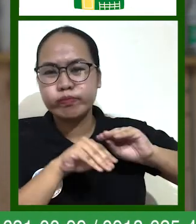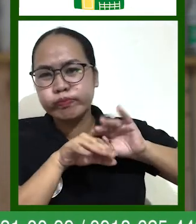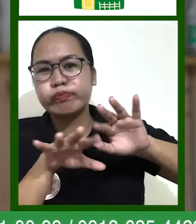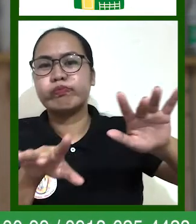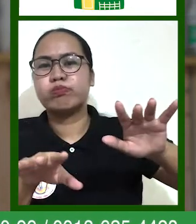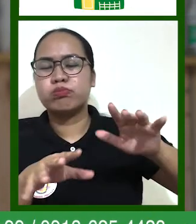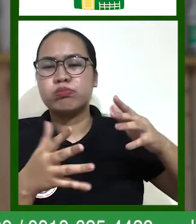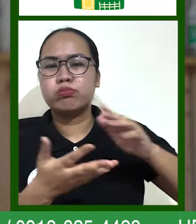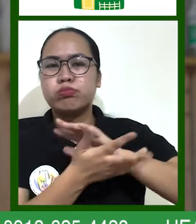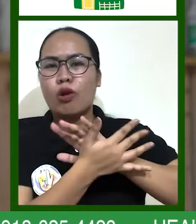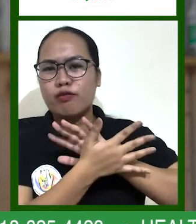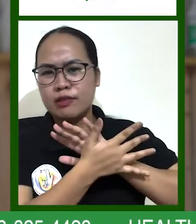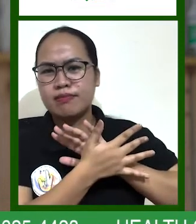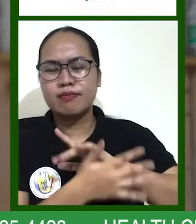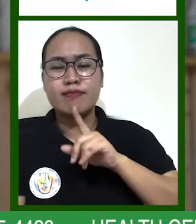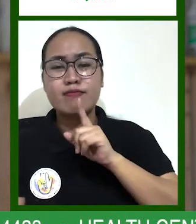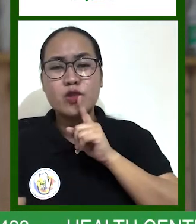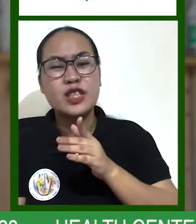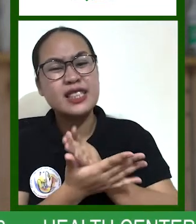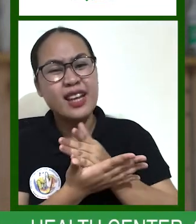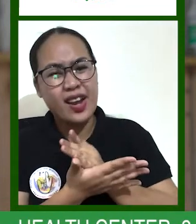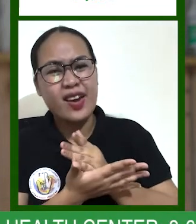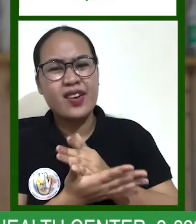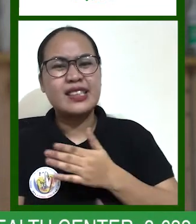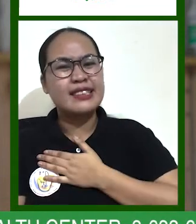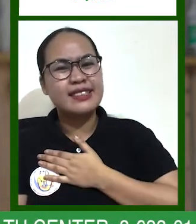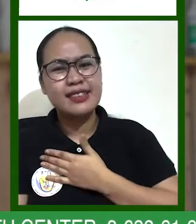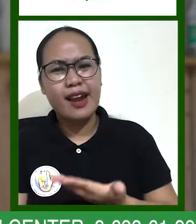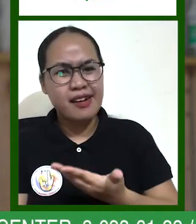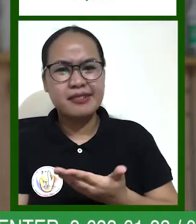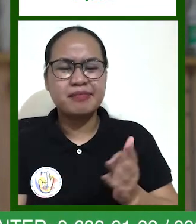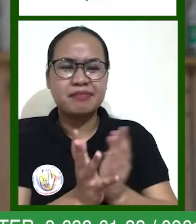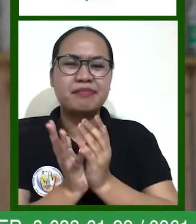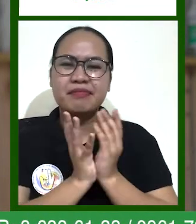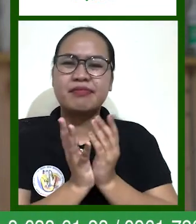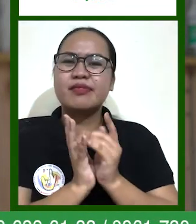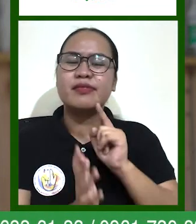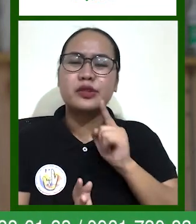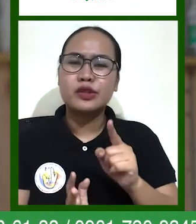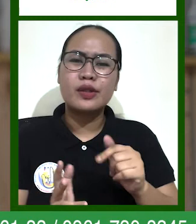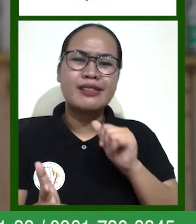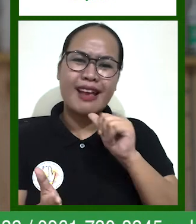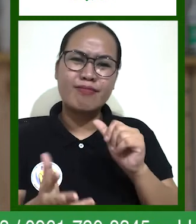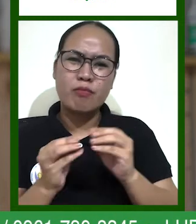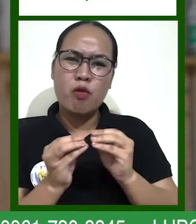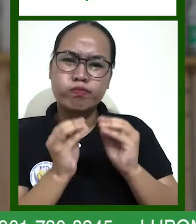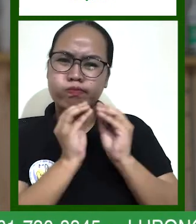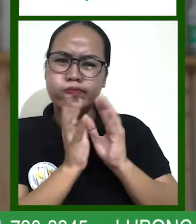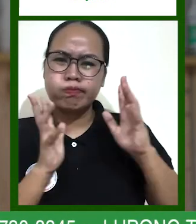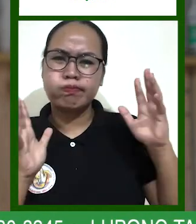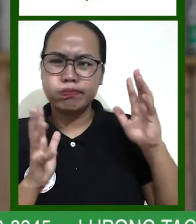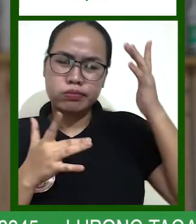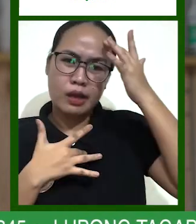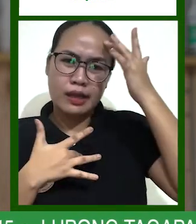no? Dito lalong-lalo na, no, may yung share natin, no, yung ambag natin na ang komunidad natin ay hindi natin mapalobo ang cases, ay